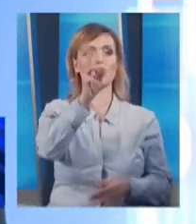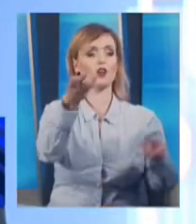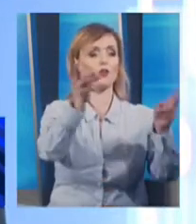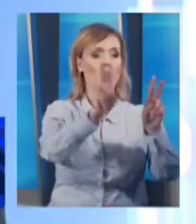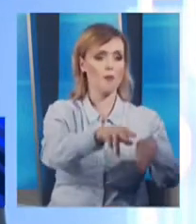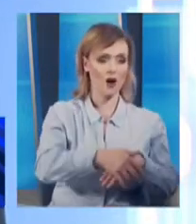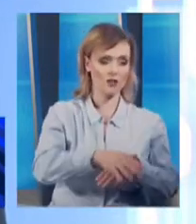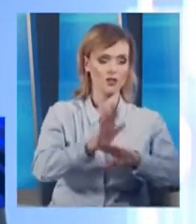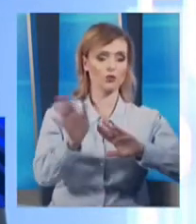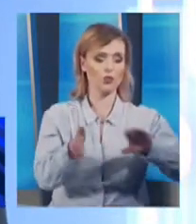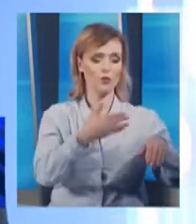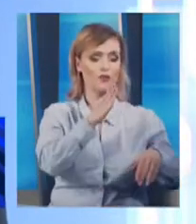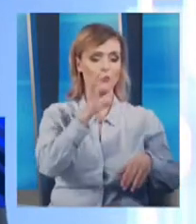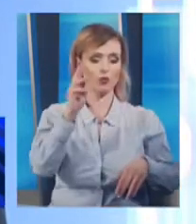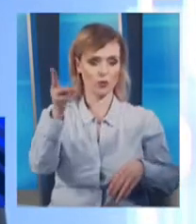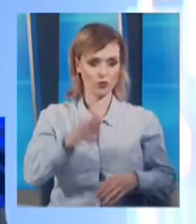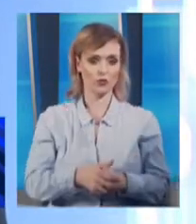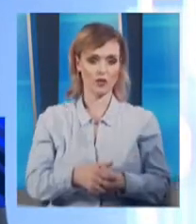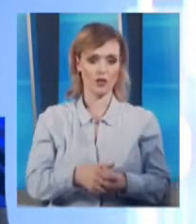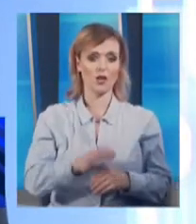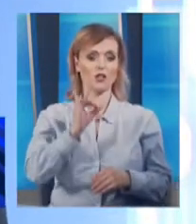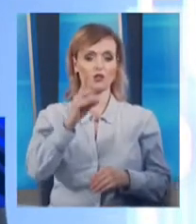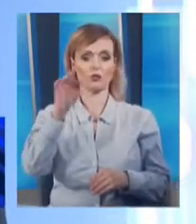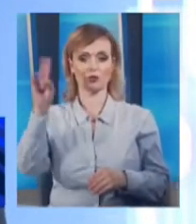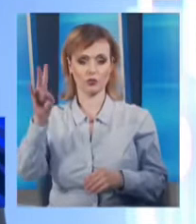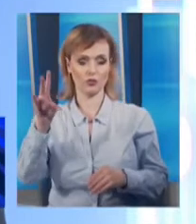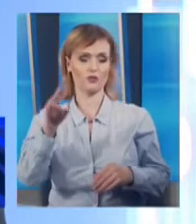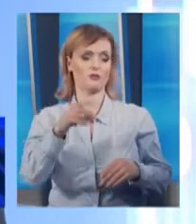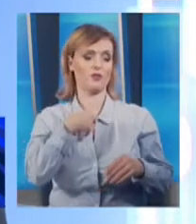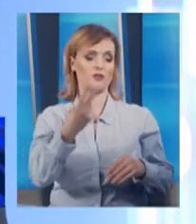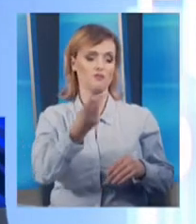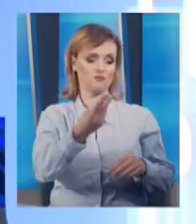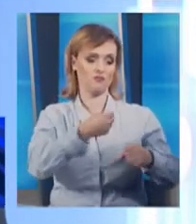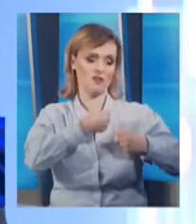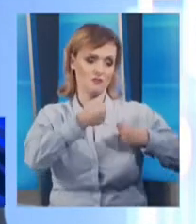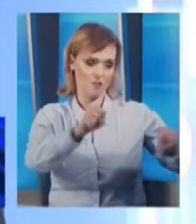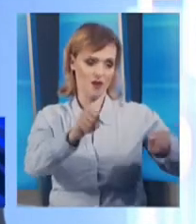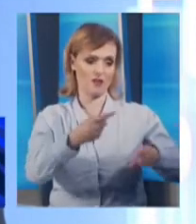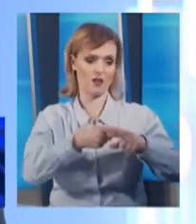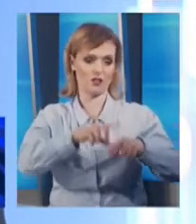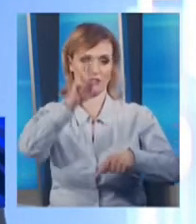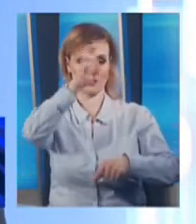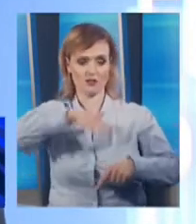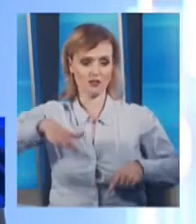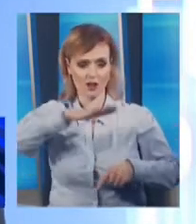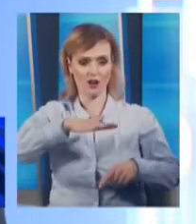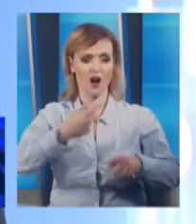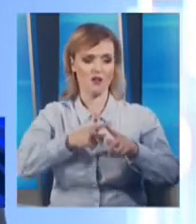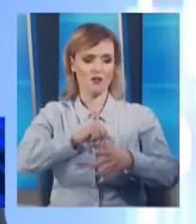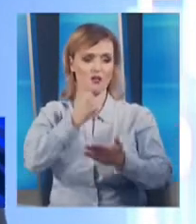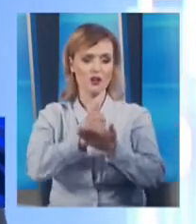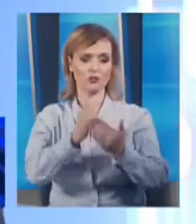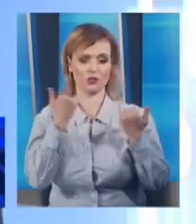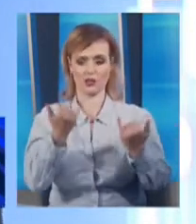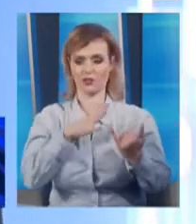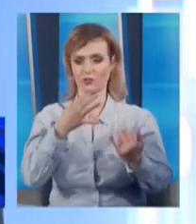de pe urma lui Plahotniuc, mă refer și la Dodon, să scăpăm această țară. Acesta este principalul mesaj. În